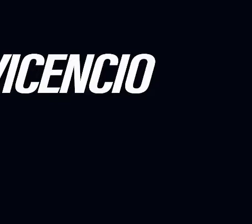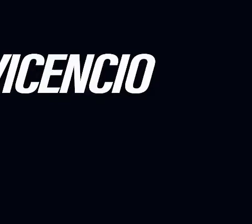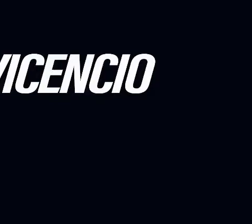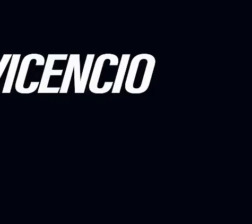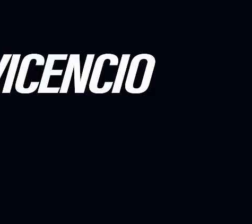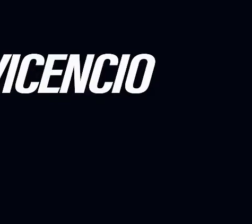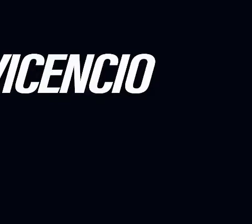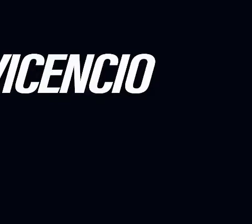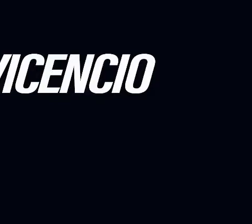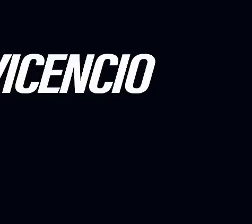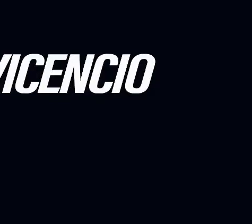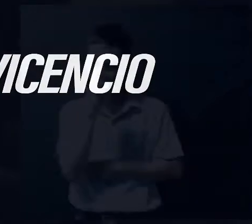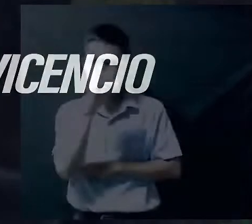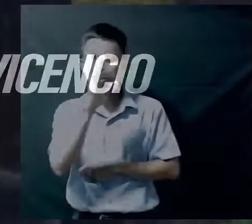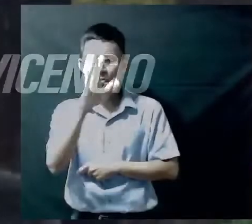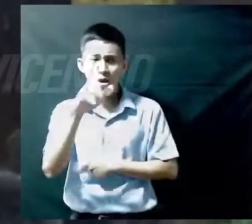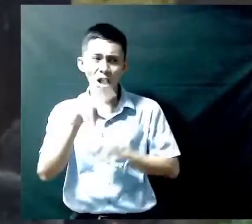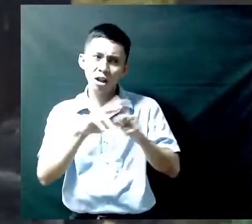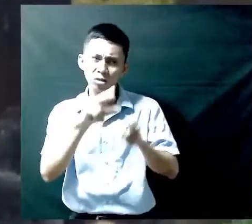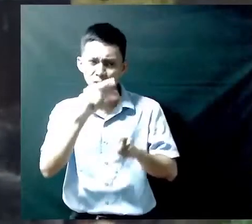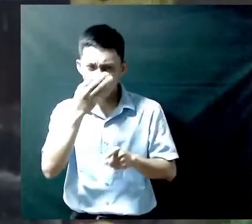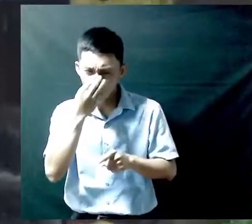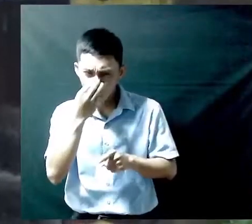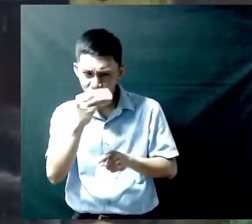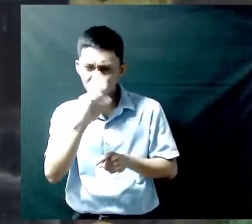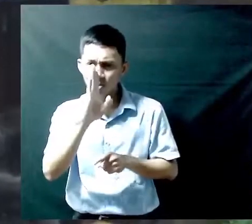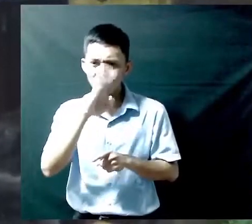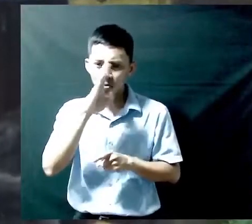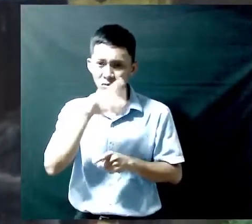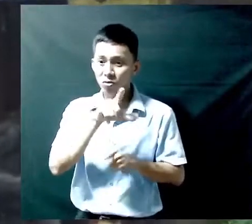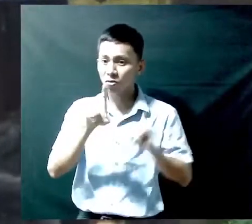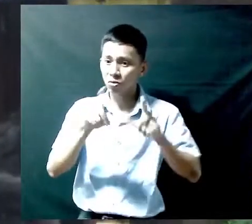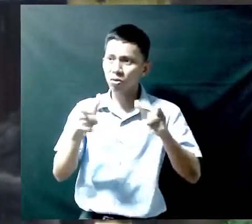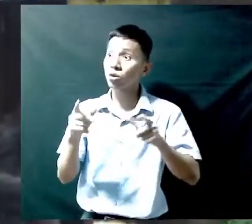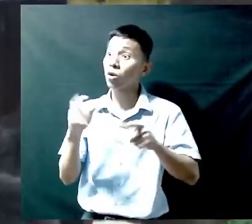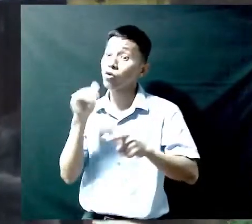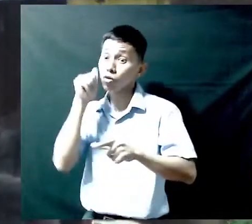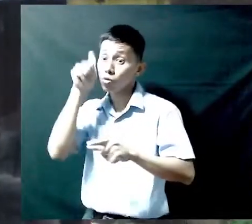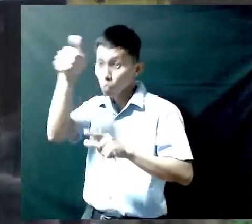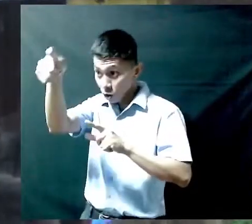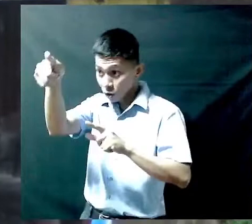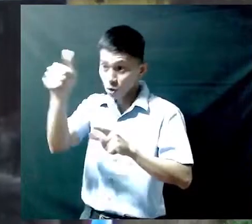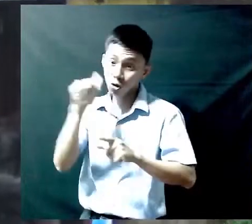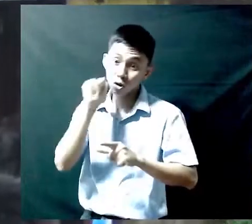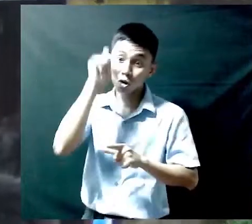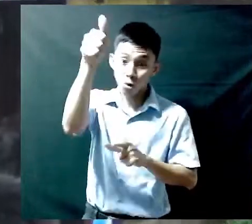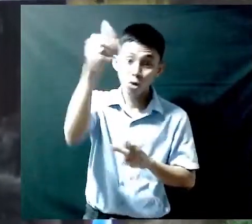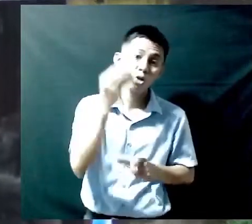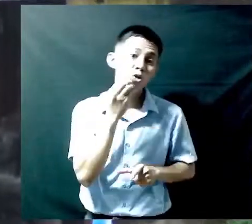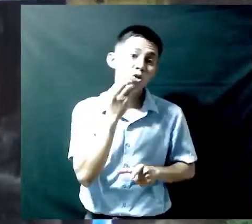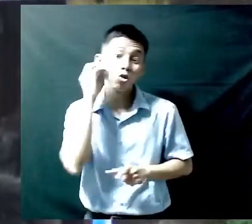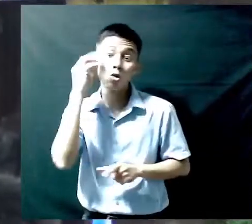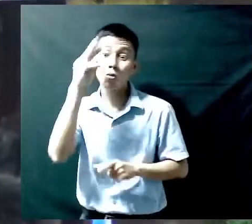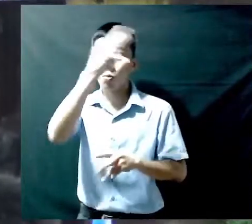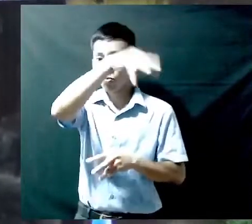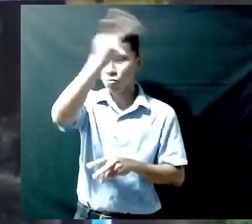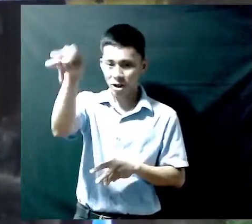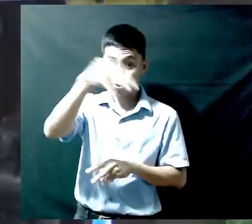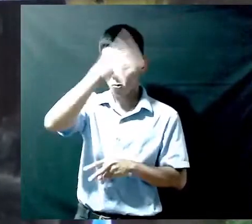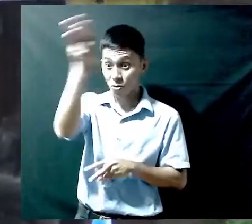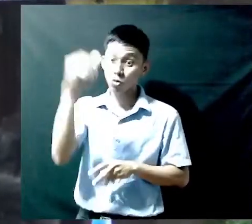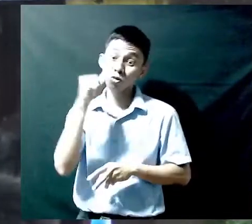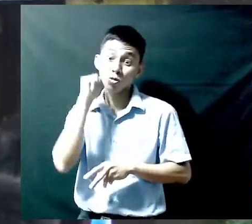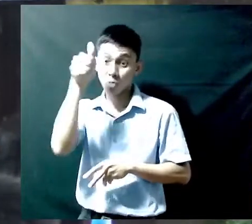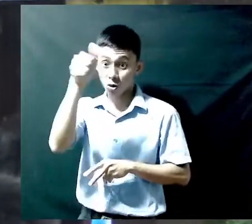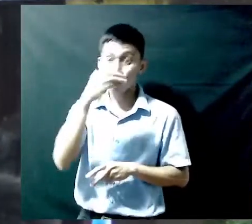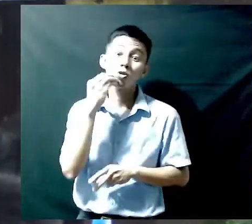Sana po ay maintindihan nyo ako. At bukas ay babalik na po kami ng Manila. At naging magkakaibigan